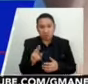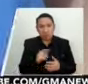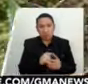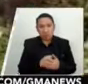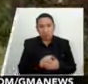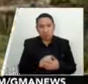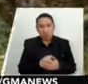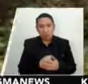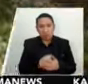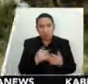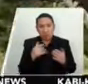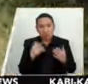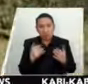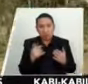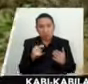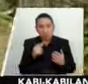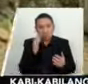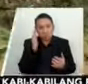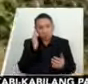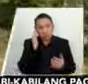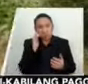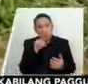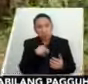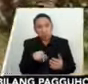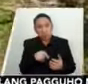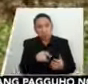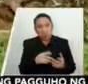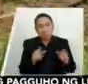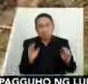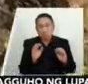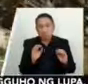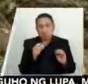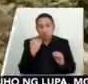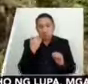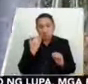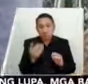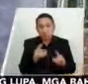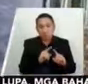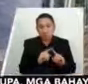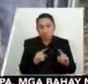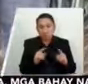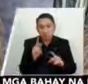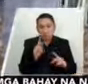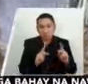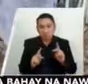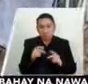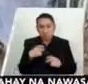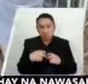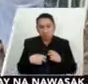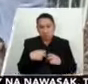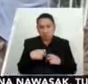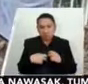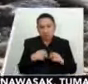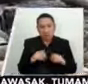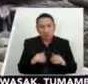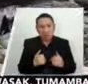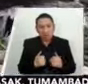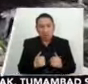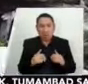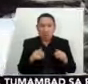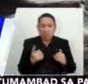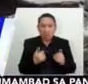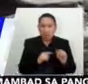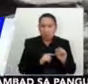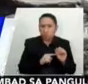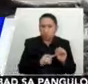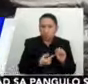that. Wala mang nasawi, hirap namang bumangon ng mga residente. Hindi malaman kung paano magsisimulang muli sa pagkasira